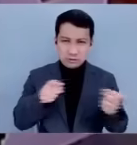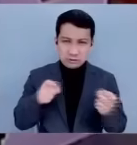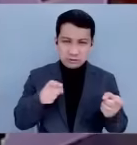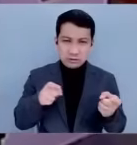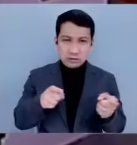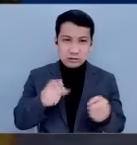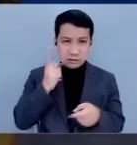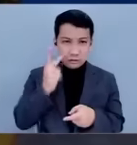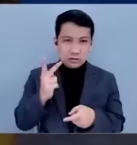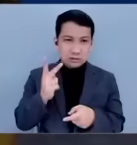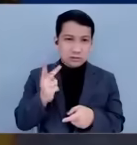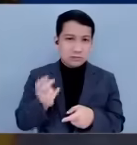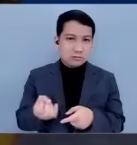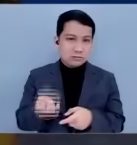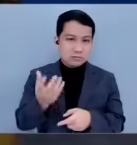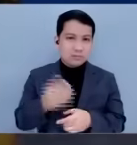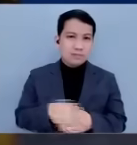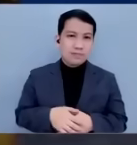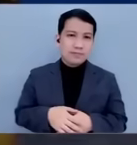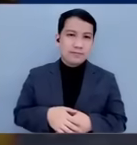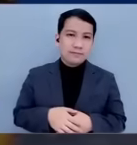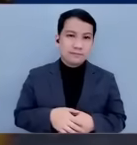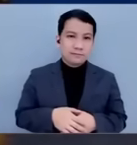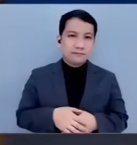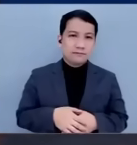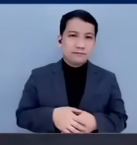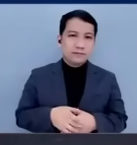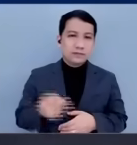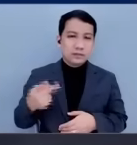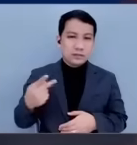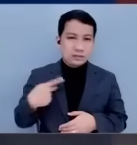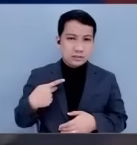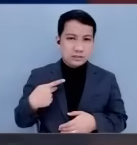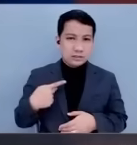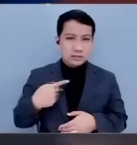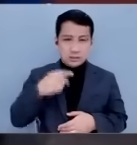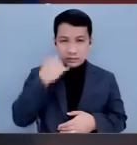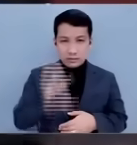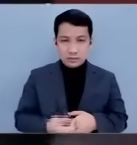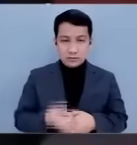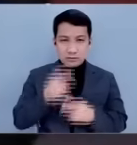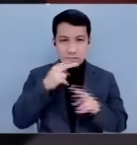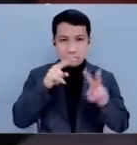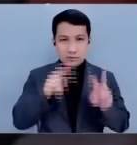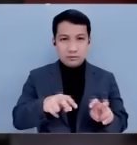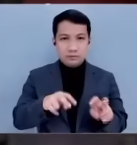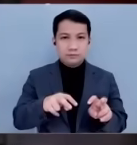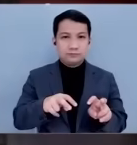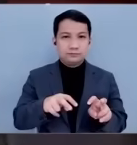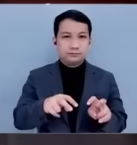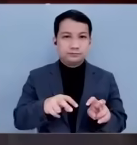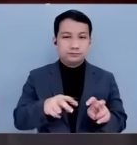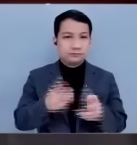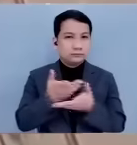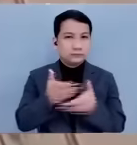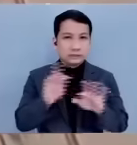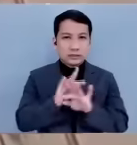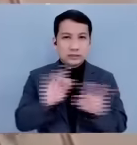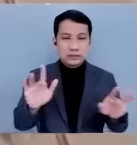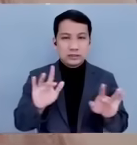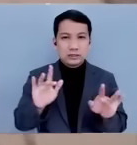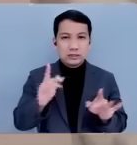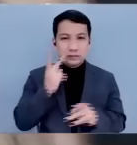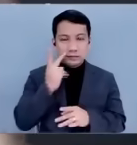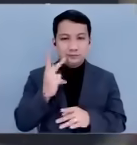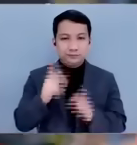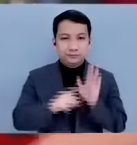bola. Bukod dyan, meron pang mga inimbitahang tumestigo sa bolahan para masigurong walang dayaan. Kabilang dyan ang ilang kinatawan